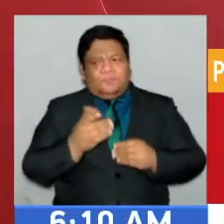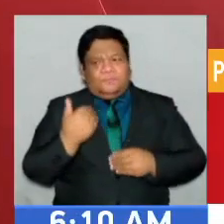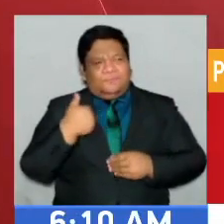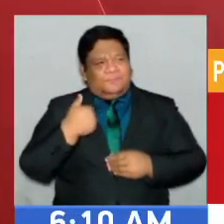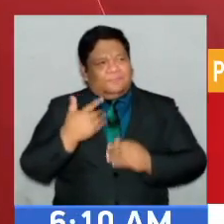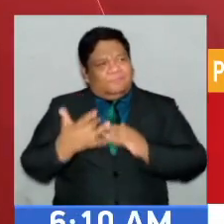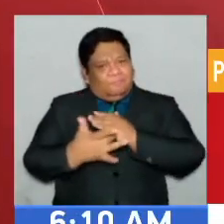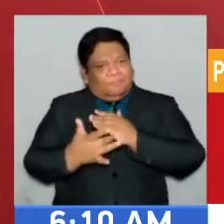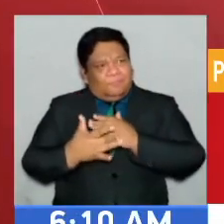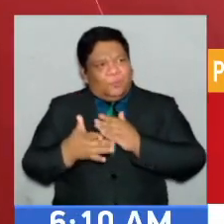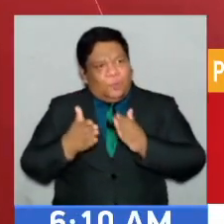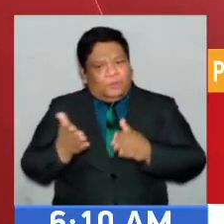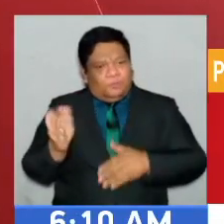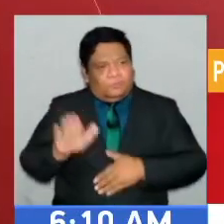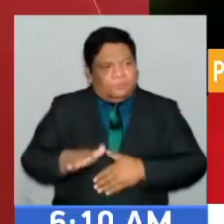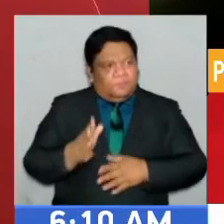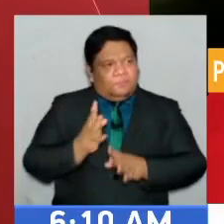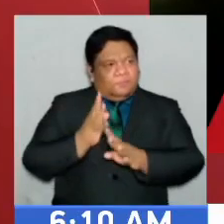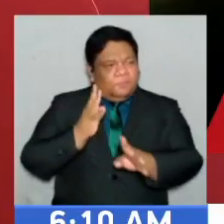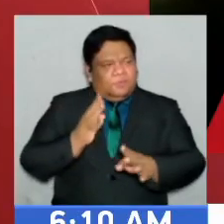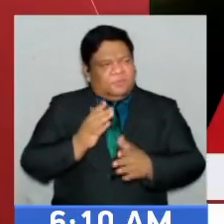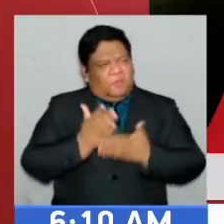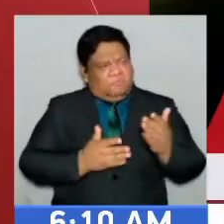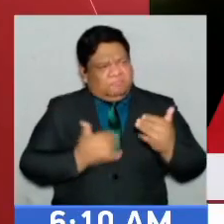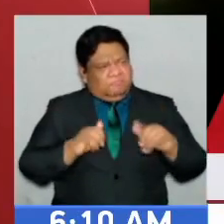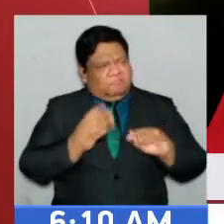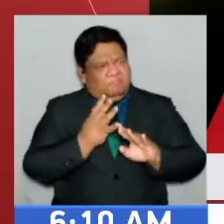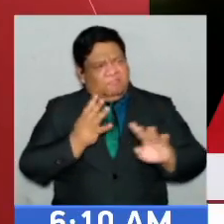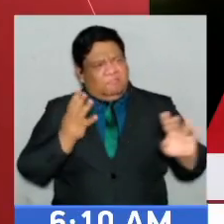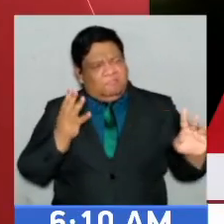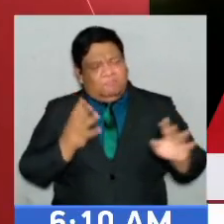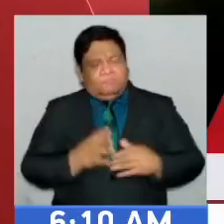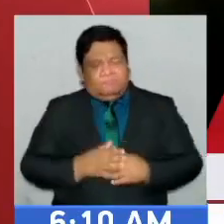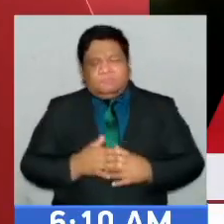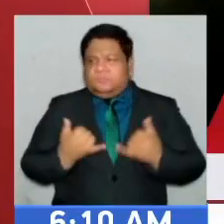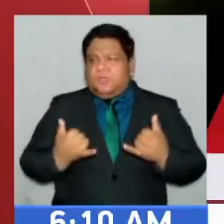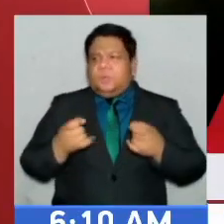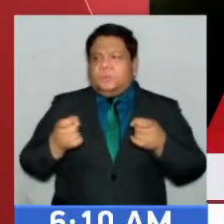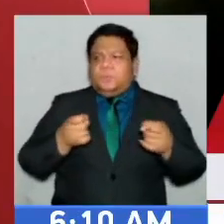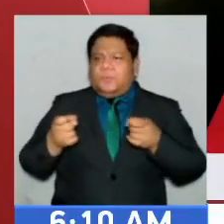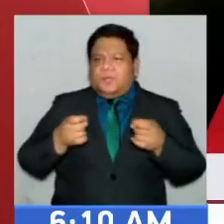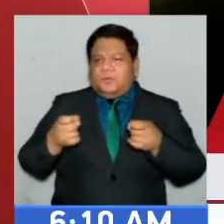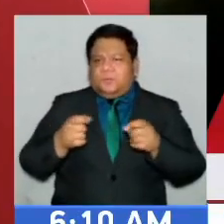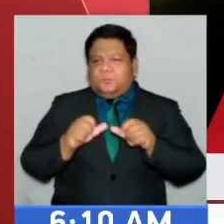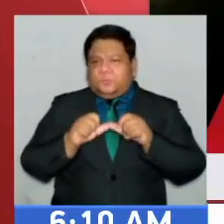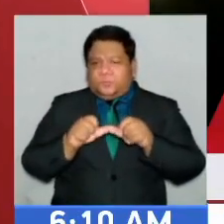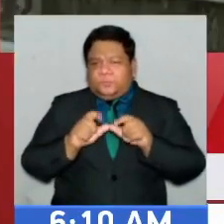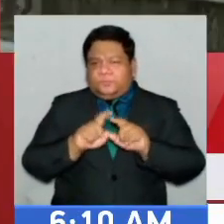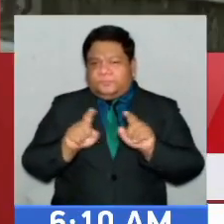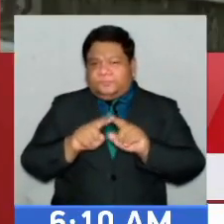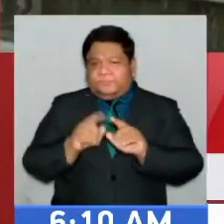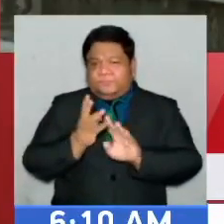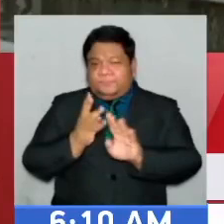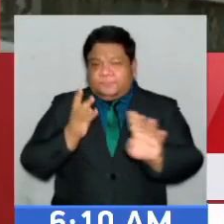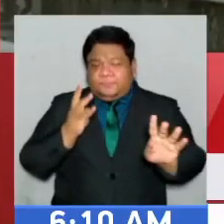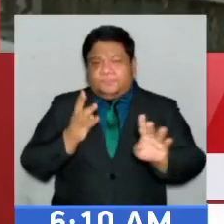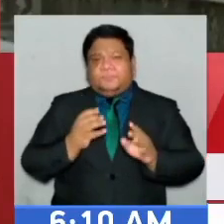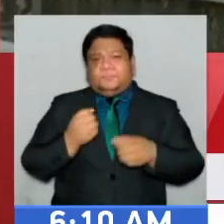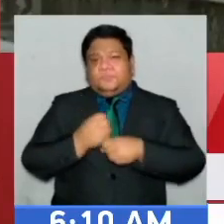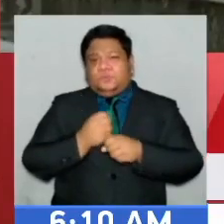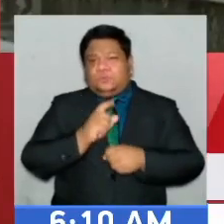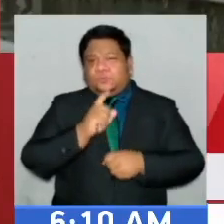ilan. Yes, manageable po. We're managing po yung ating mga pila. We're ensuring na maximum po yung